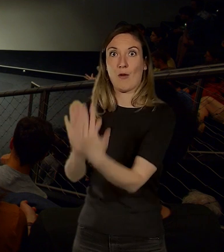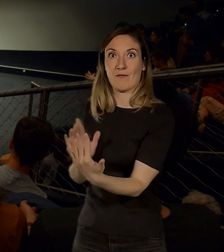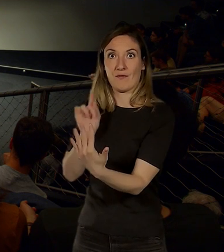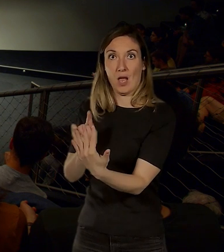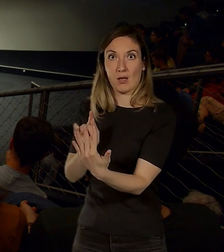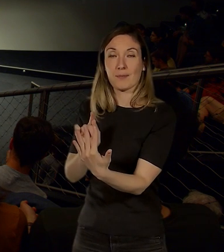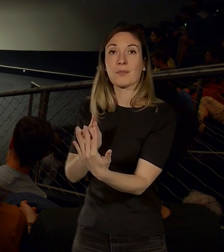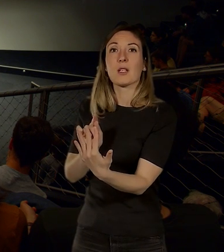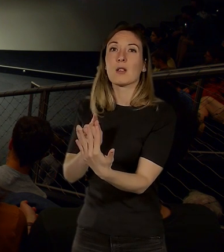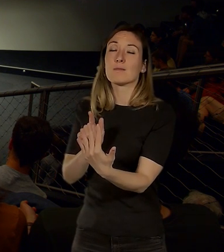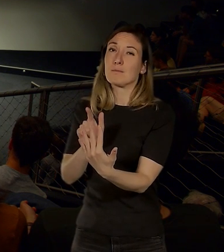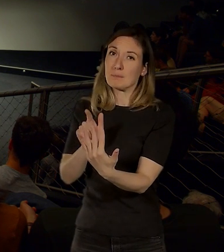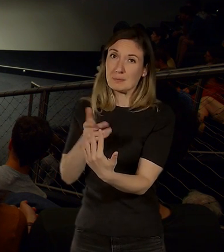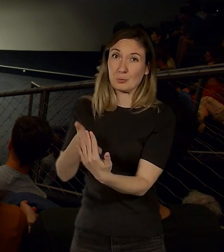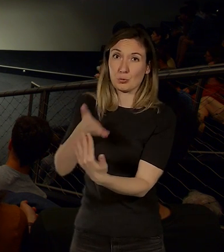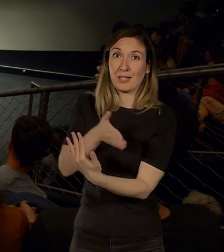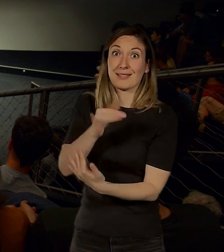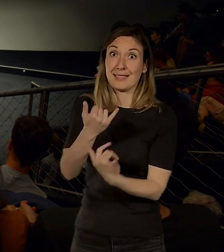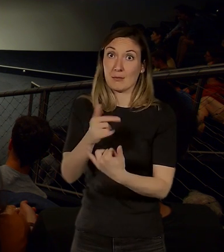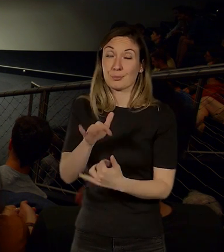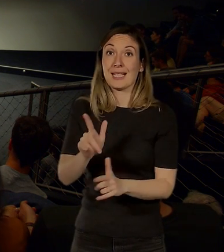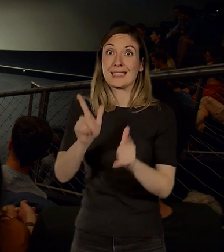máme zastávky autobusů,